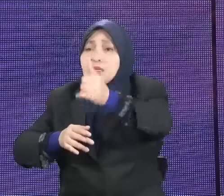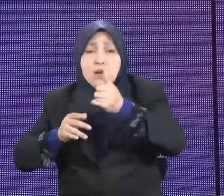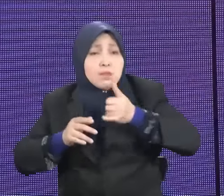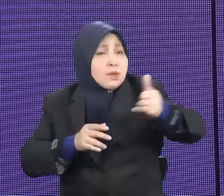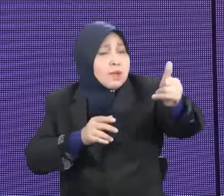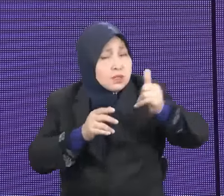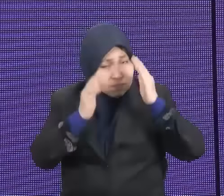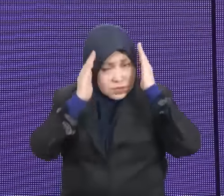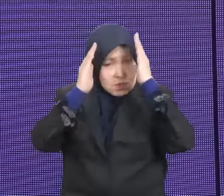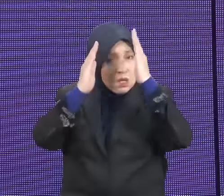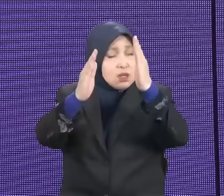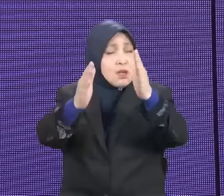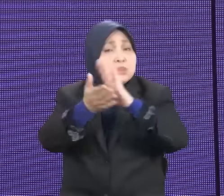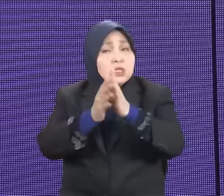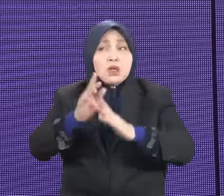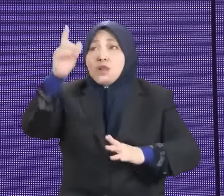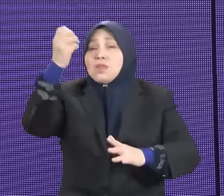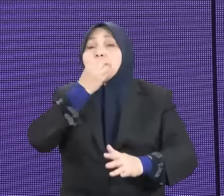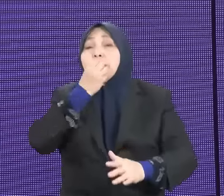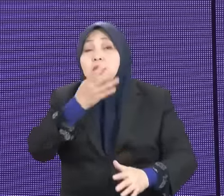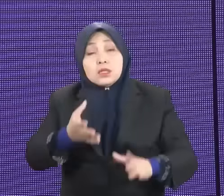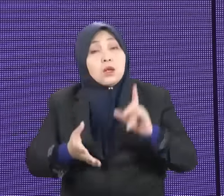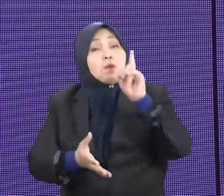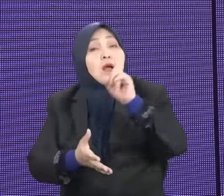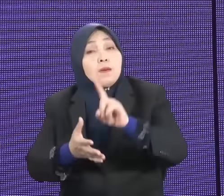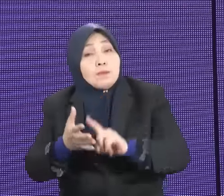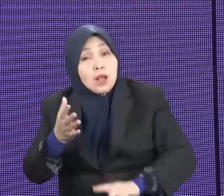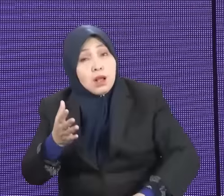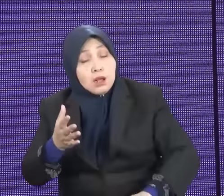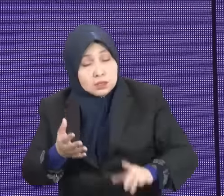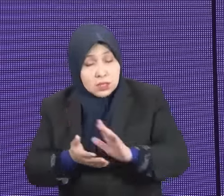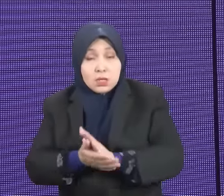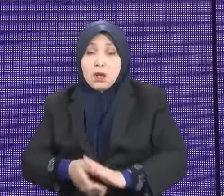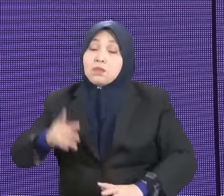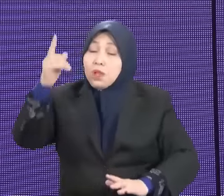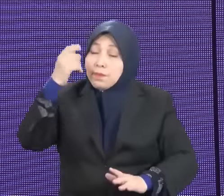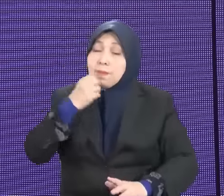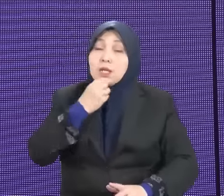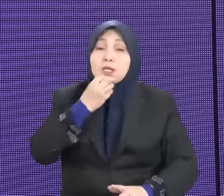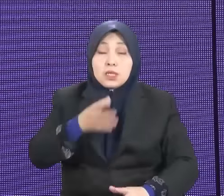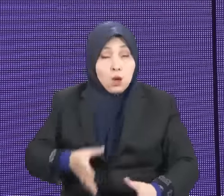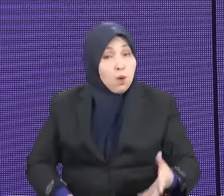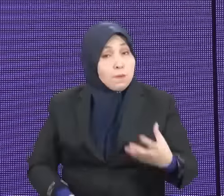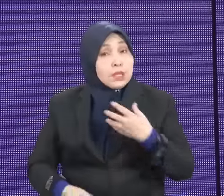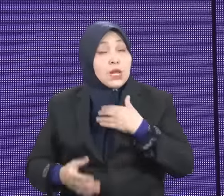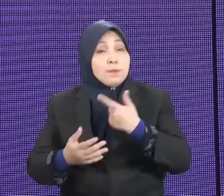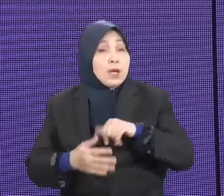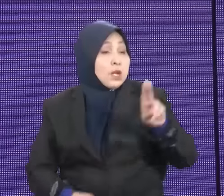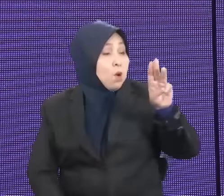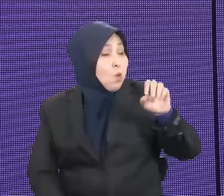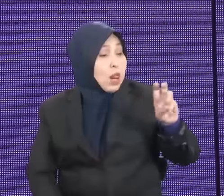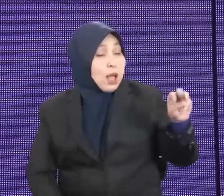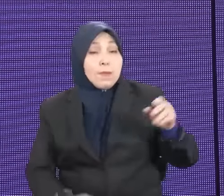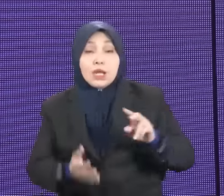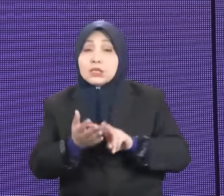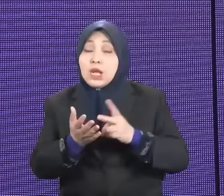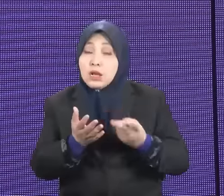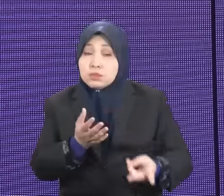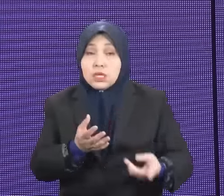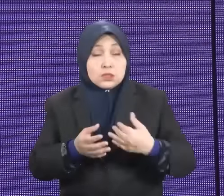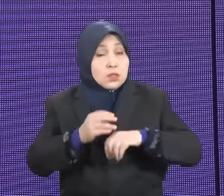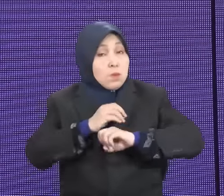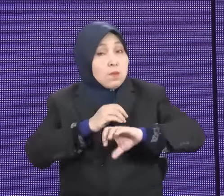tidak akan hadapkan maka Allah menyatakan apa fastabiqul Khairat ya komentar daripada ulama tafsir menyatakan seruan